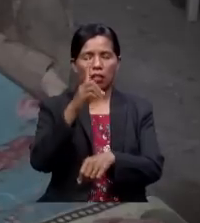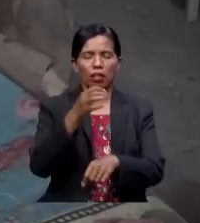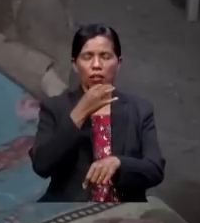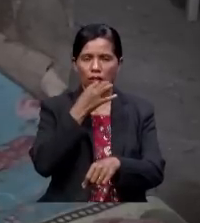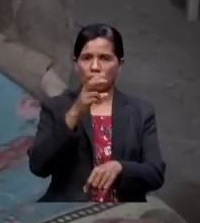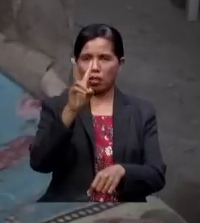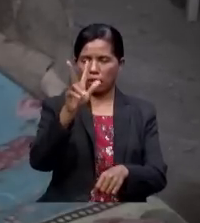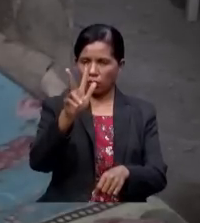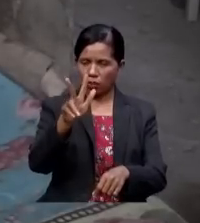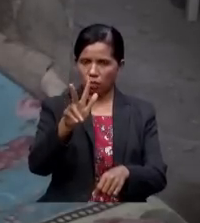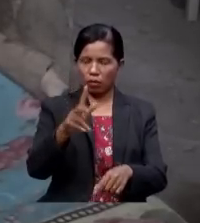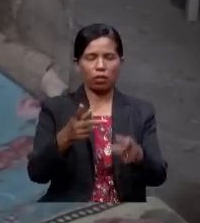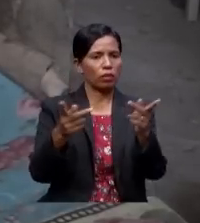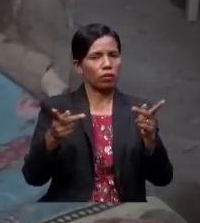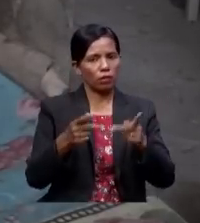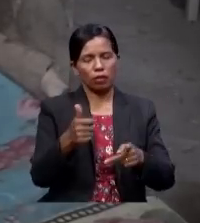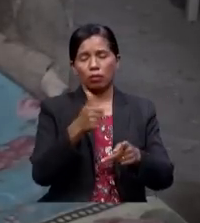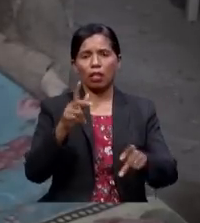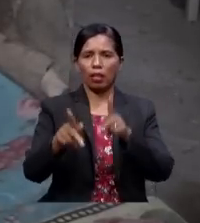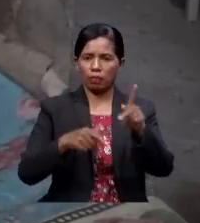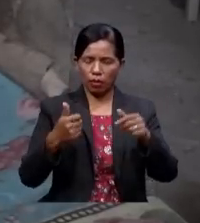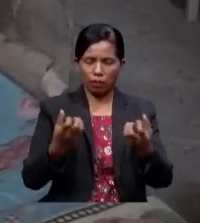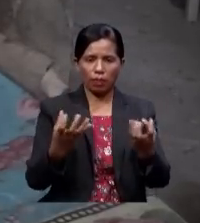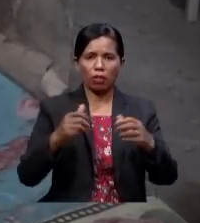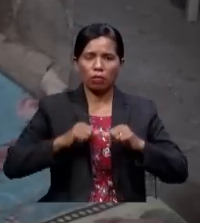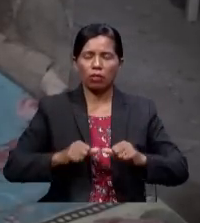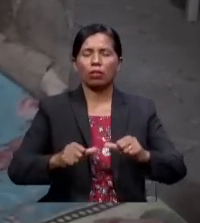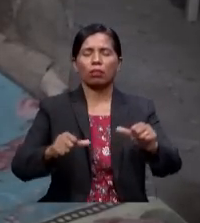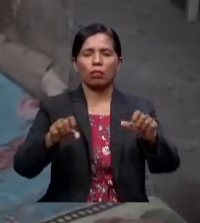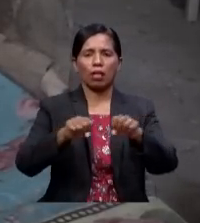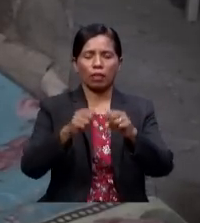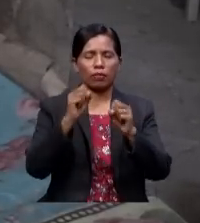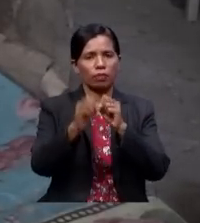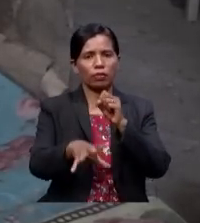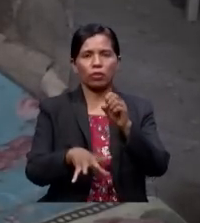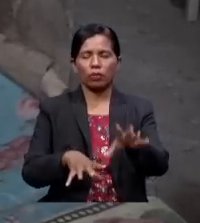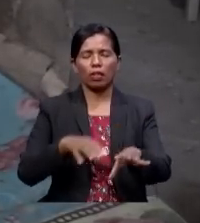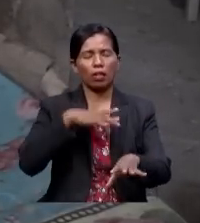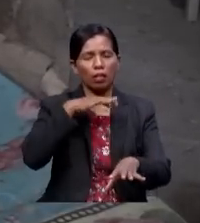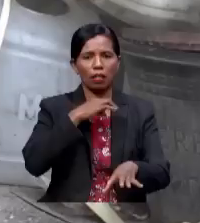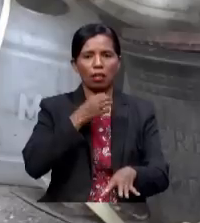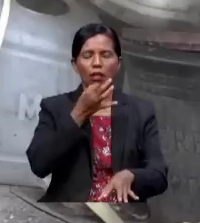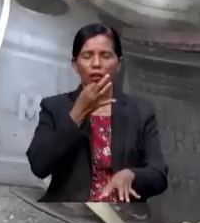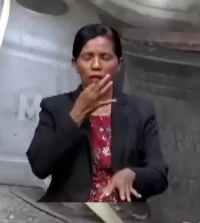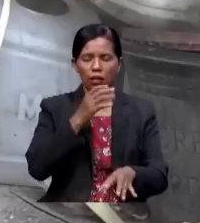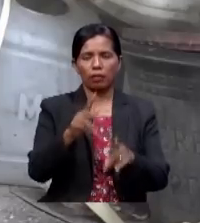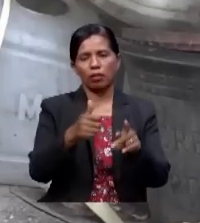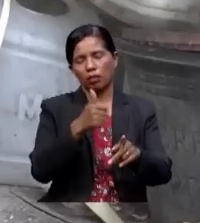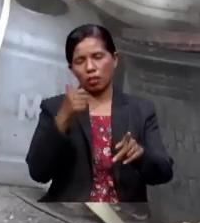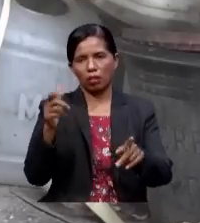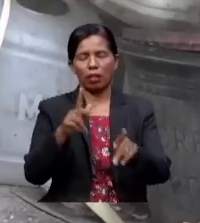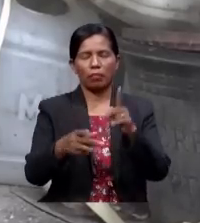ia fatimbalu ema bara kontinua estraga hahang mui be ia sorin seluk ema bara kebuka hahang la